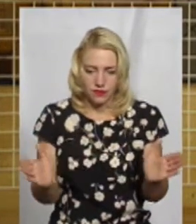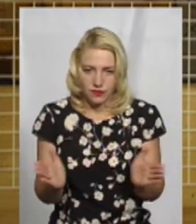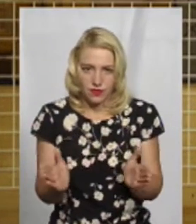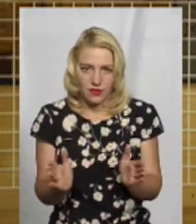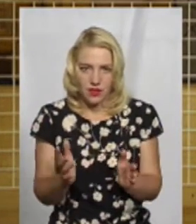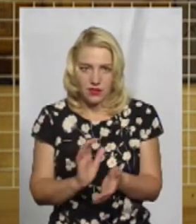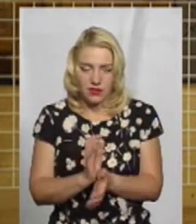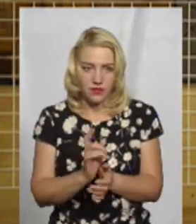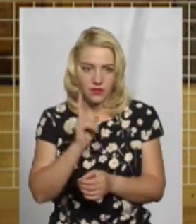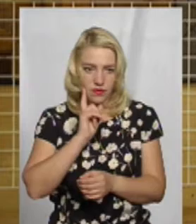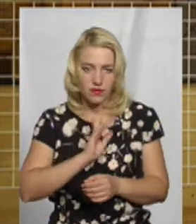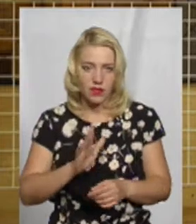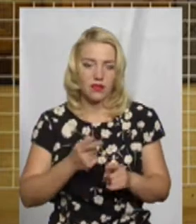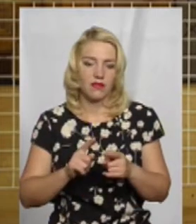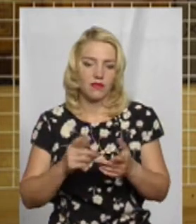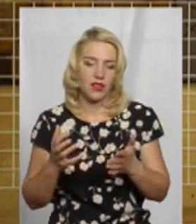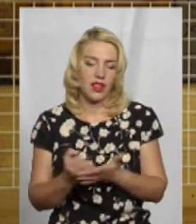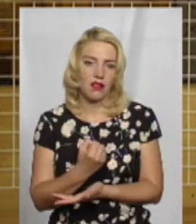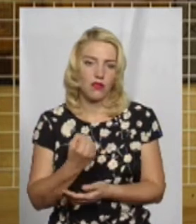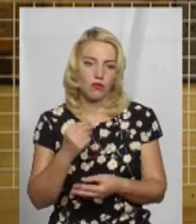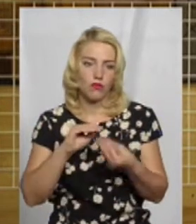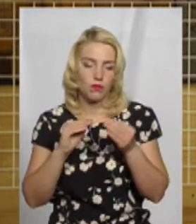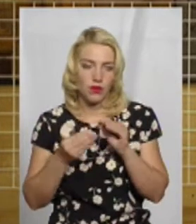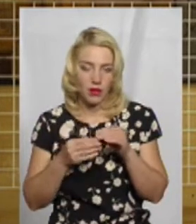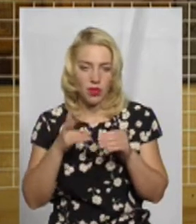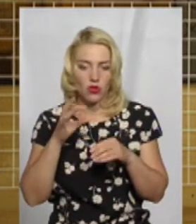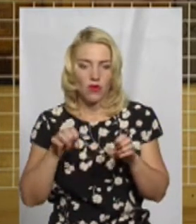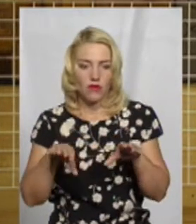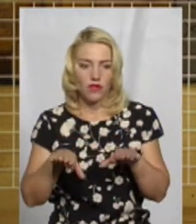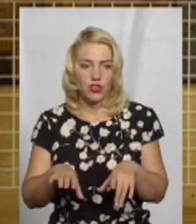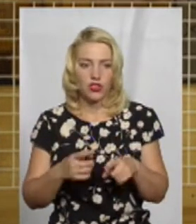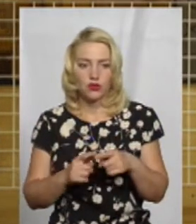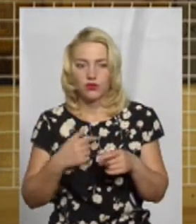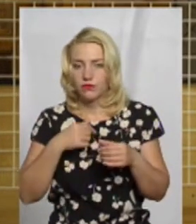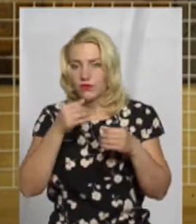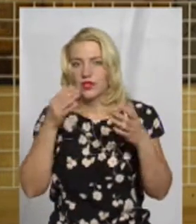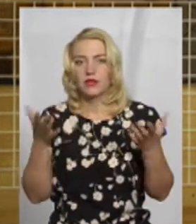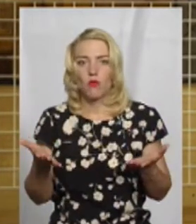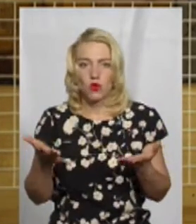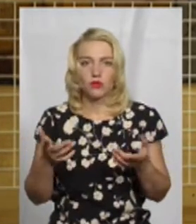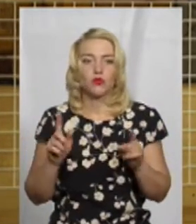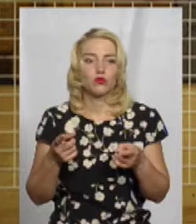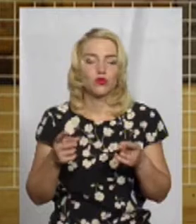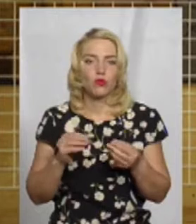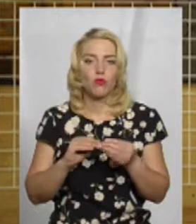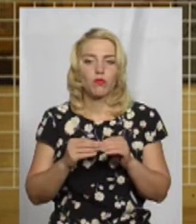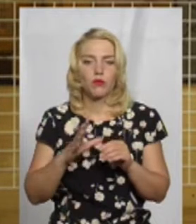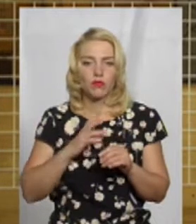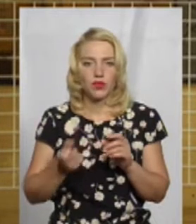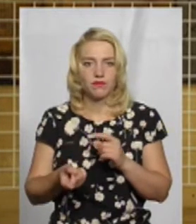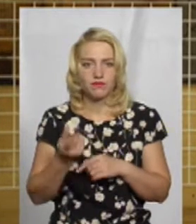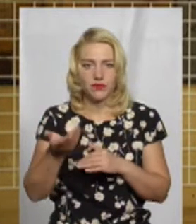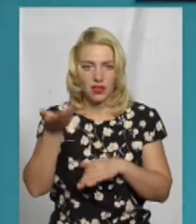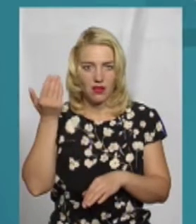найчастіше саме тут і виникають проблеми, але вирішити їх ми навряд чи зможемо, щоб проблема виникла ще при побудові